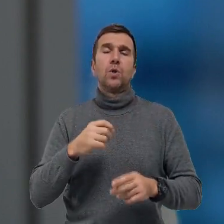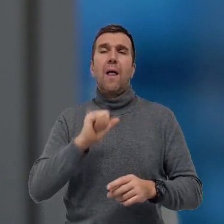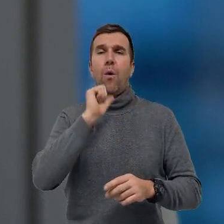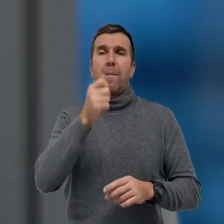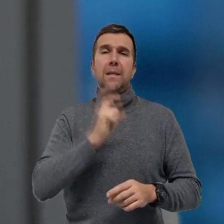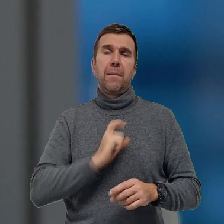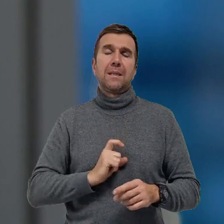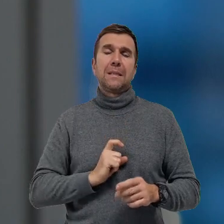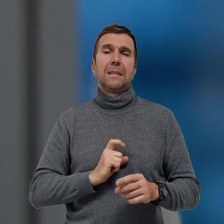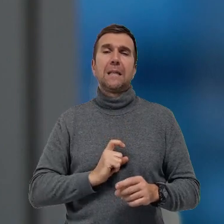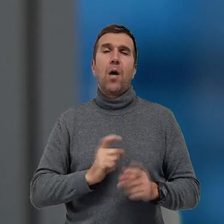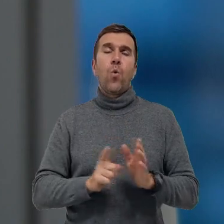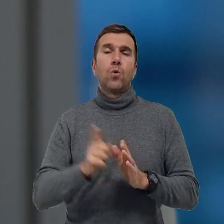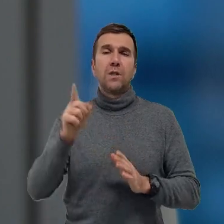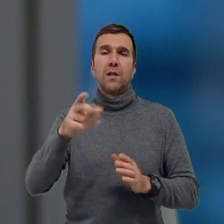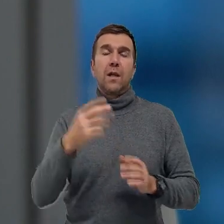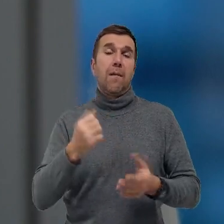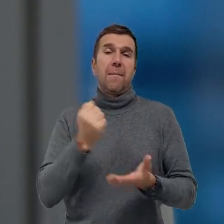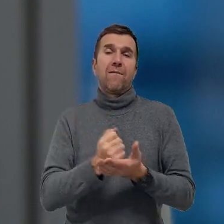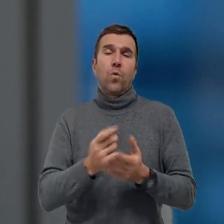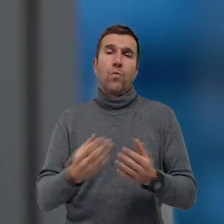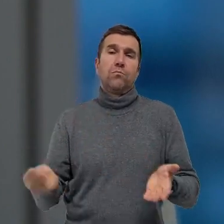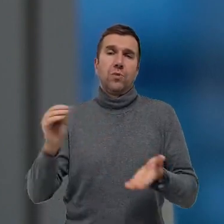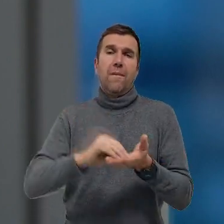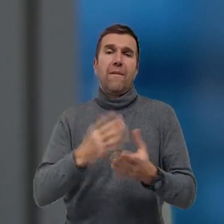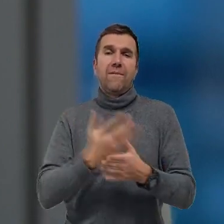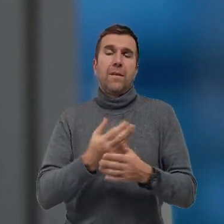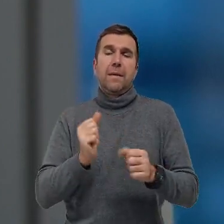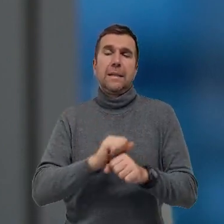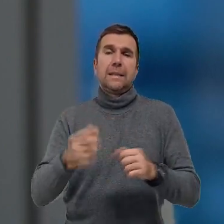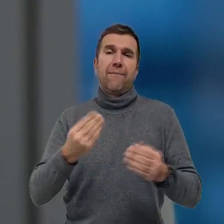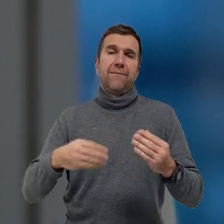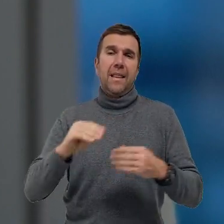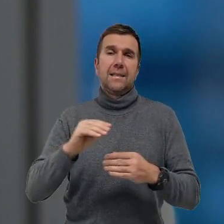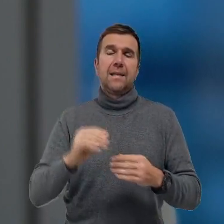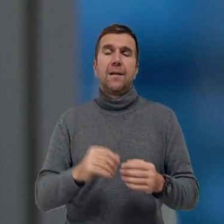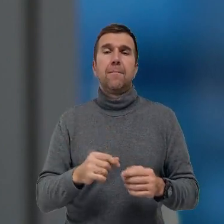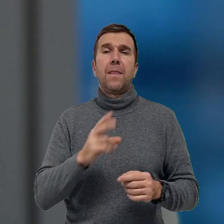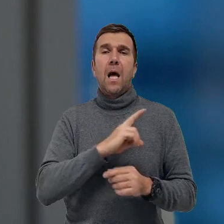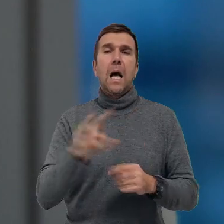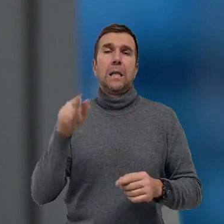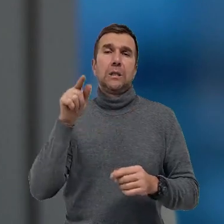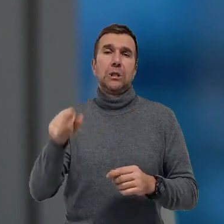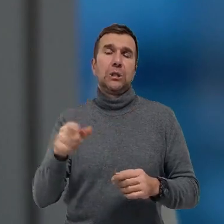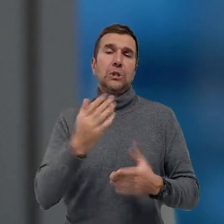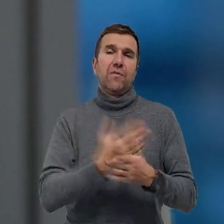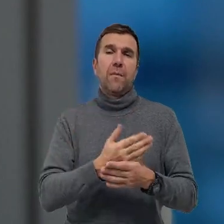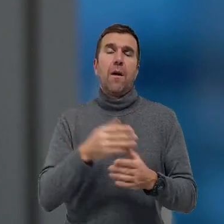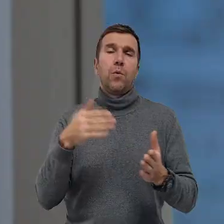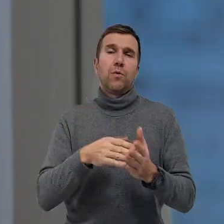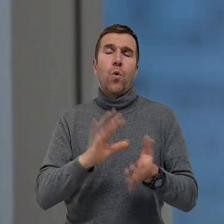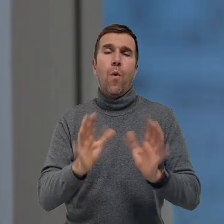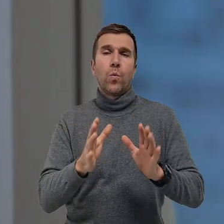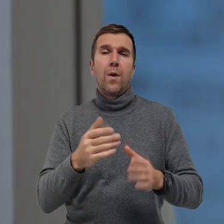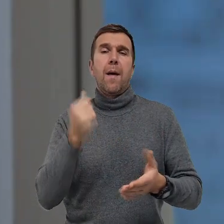Agencji Kosmicznej. Tych prawników przybywa, bo i firm, i podmiotów gospodarczych jest więcej. A każdy z tych podmiotów potrzebuje